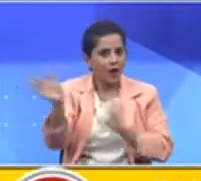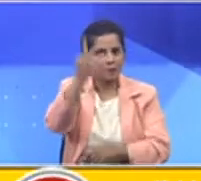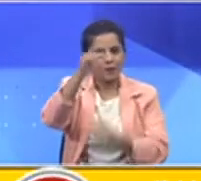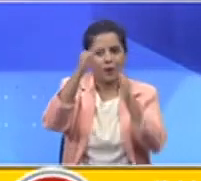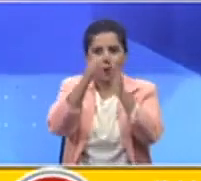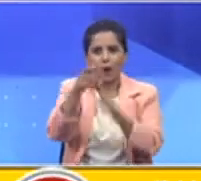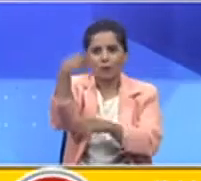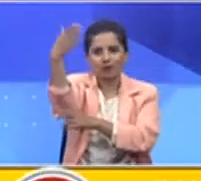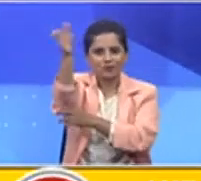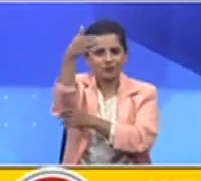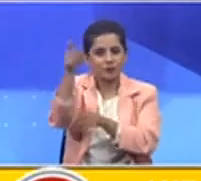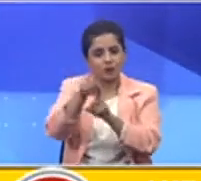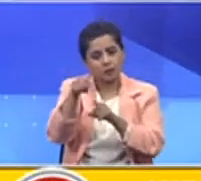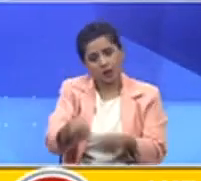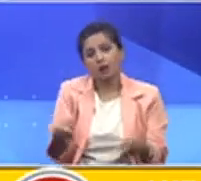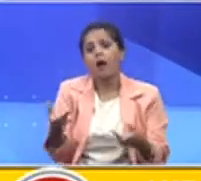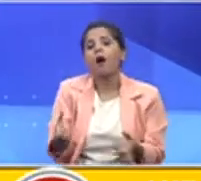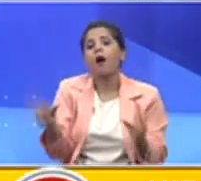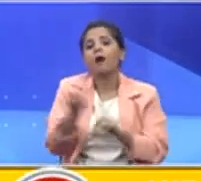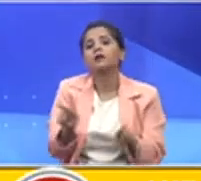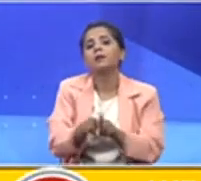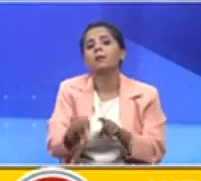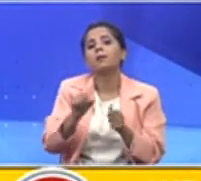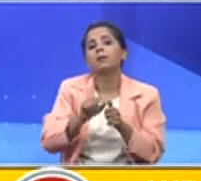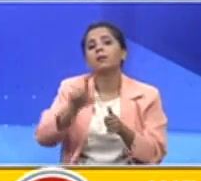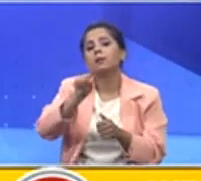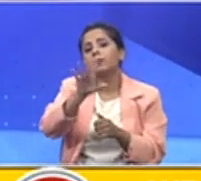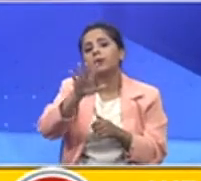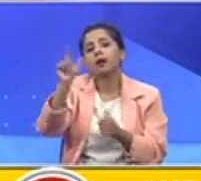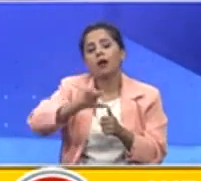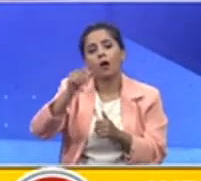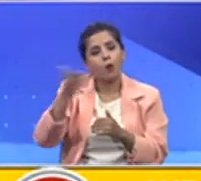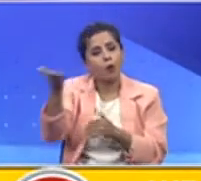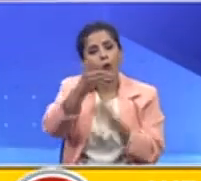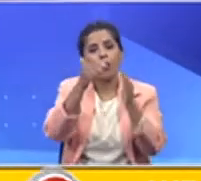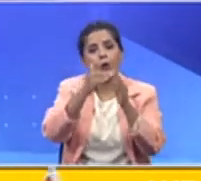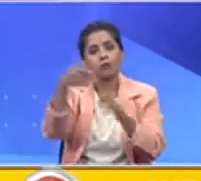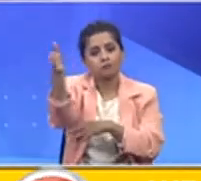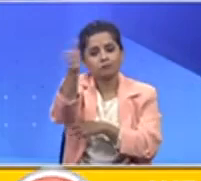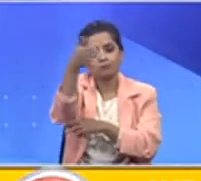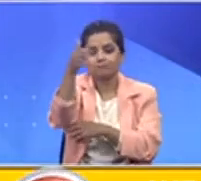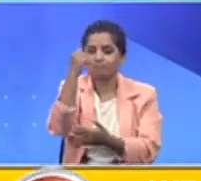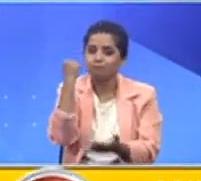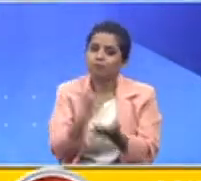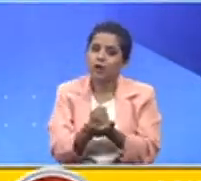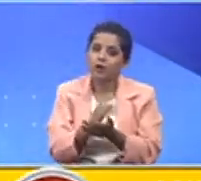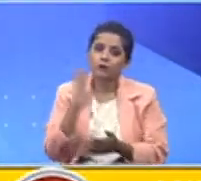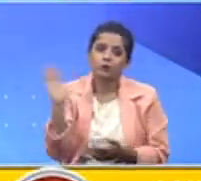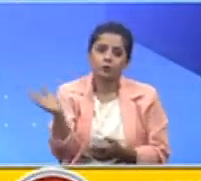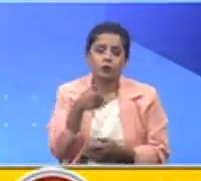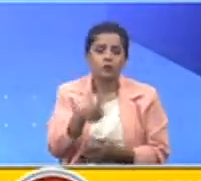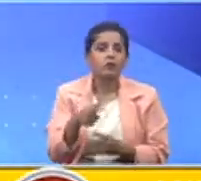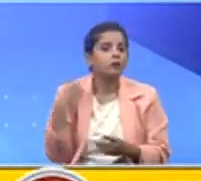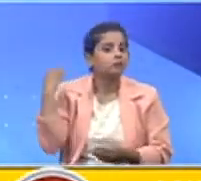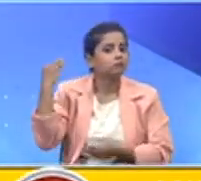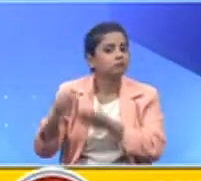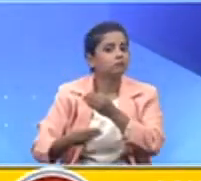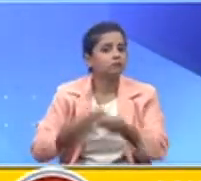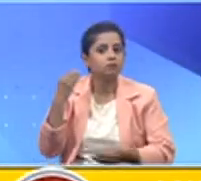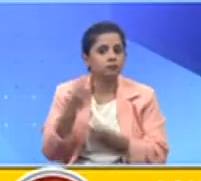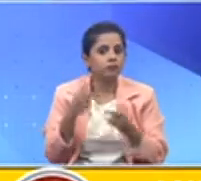हमें इस बार भी फिल से हर घर तिरंगा फैराना है और इस परंपरा को